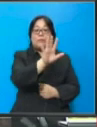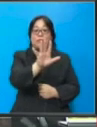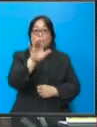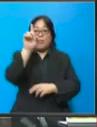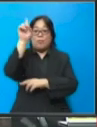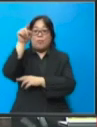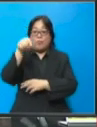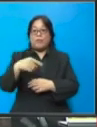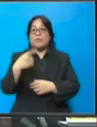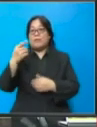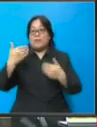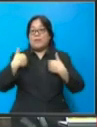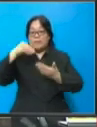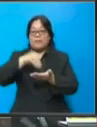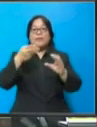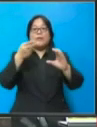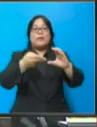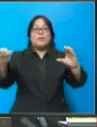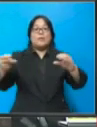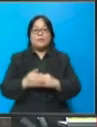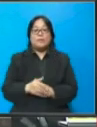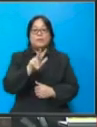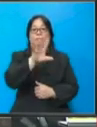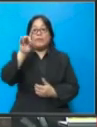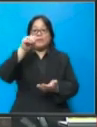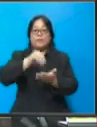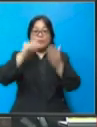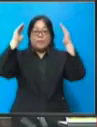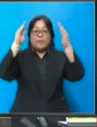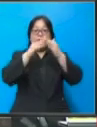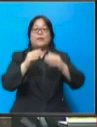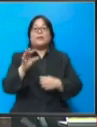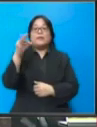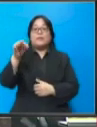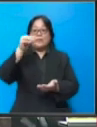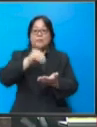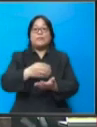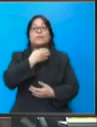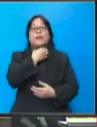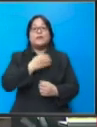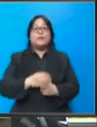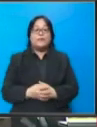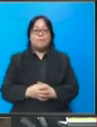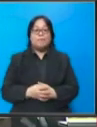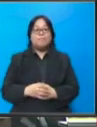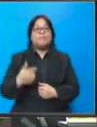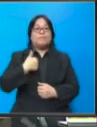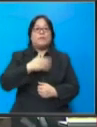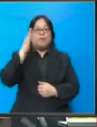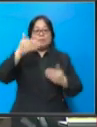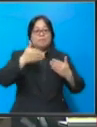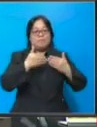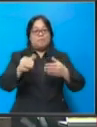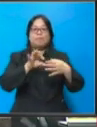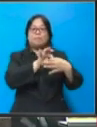ini, 11 berada di Cameron Highland, 38 di Negeri Pahang, 19 di Perak. Kita akan